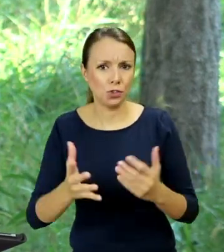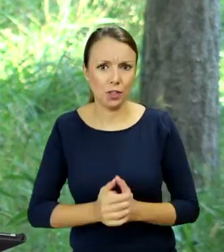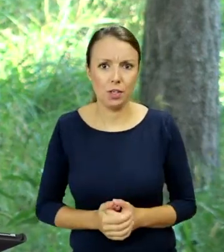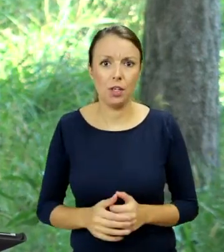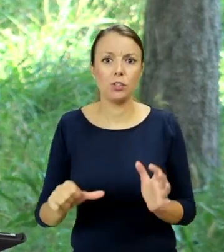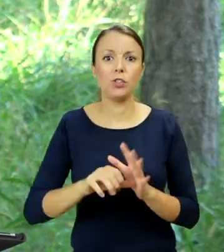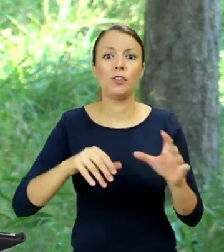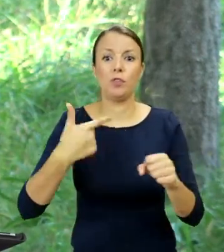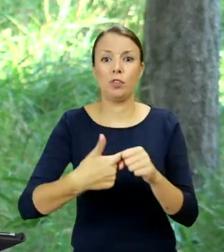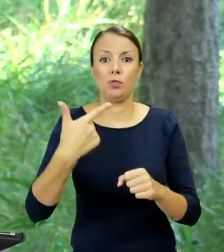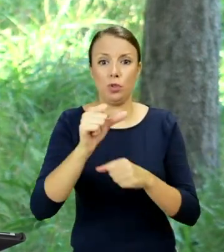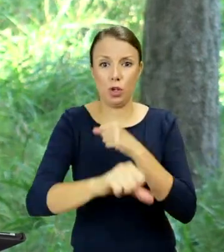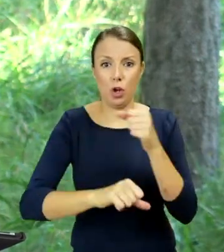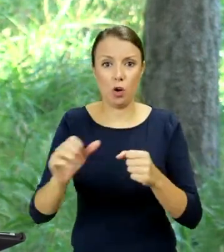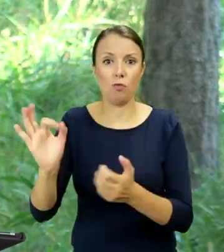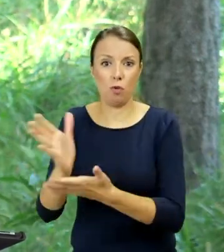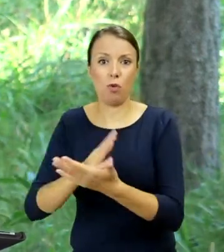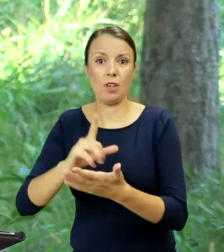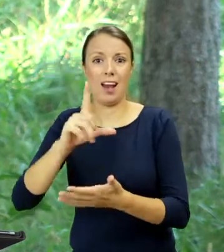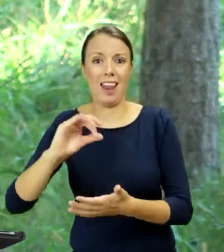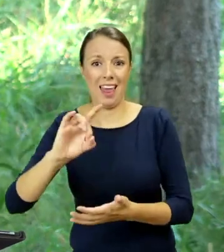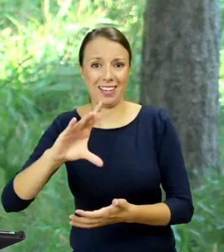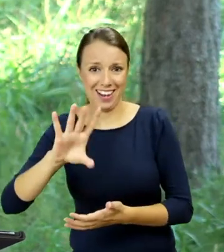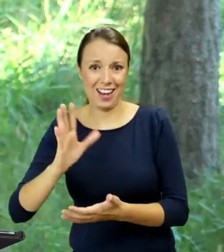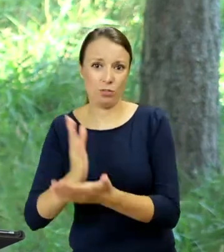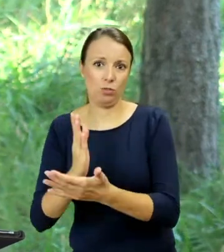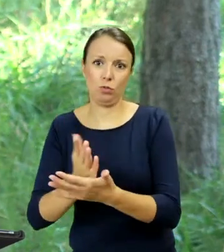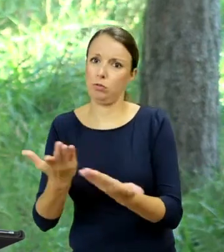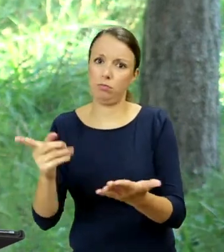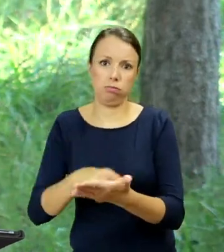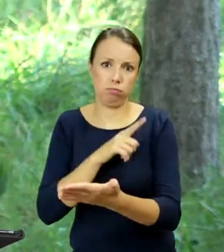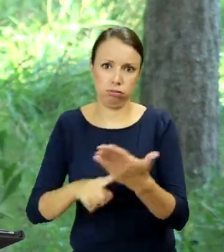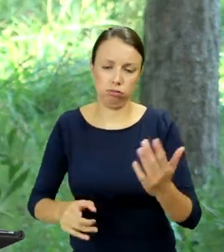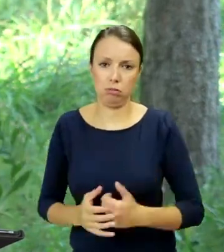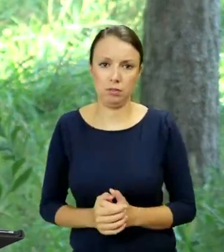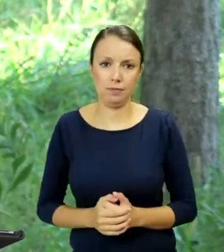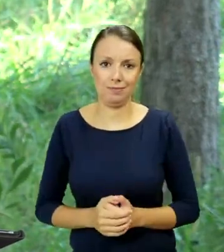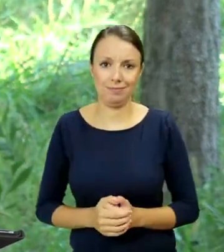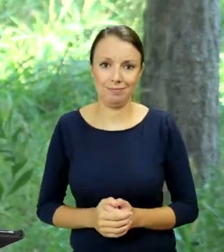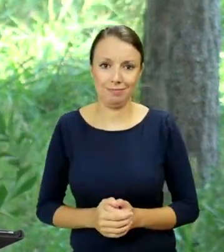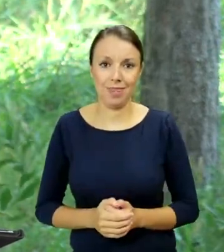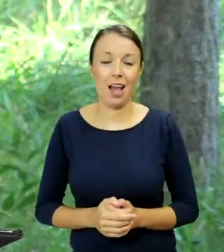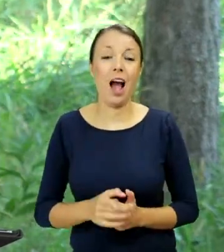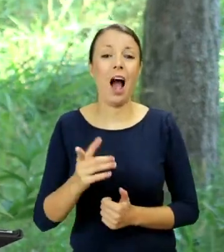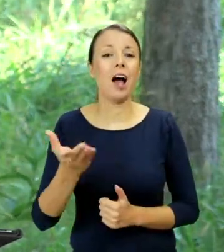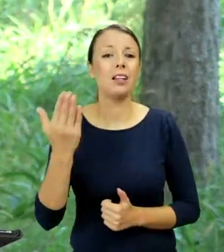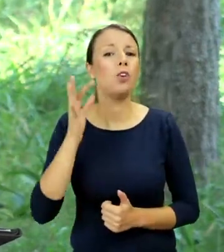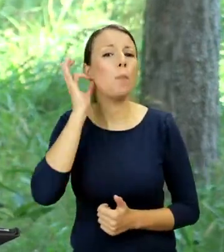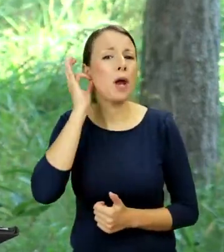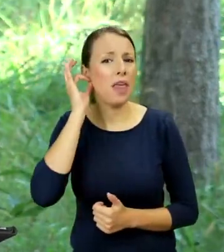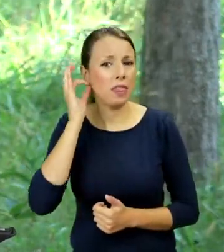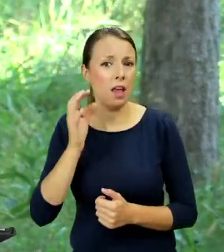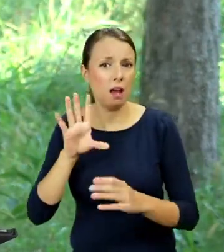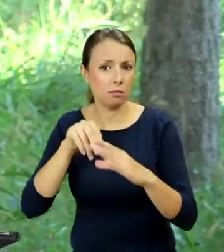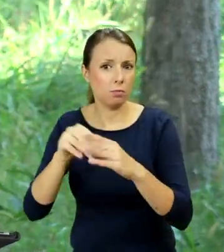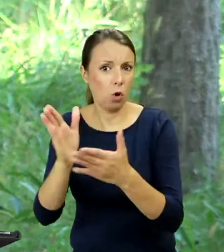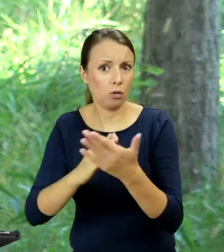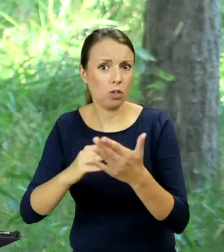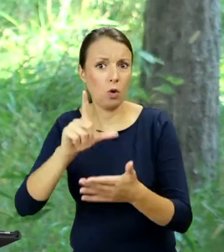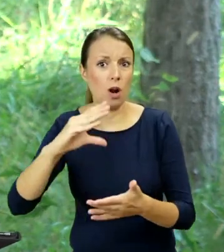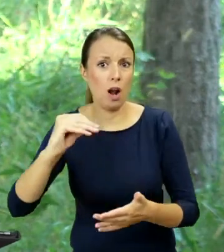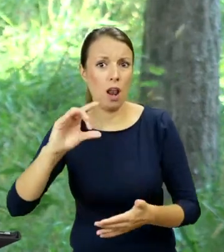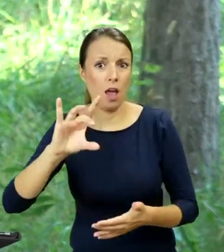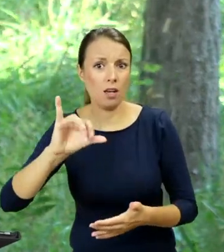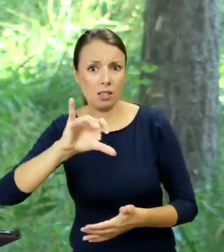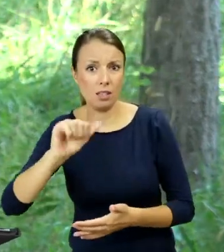rozwiązano, a byłym legionistkom nie zapewniono nawet żadnej